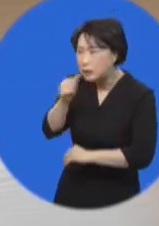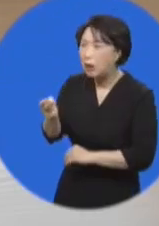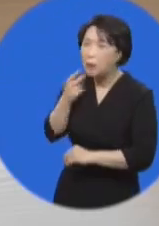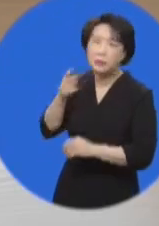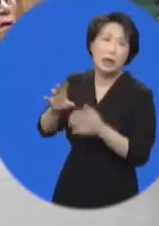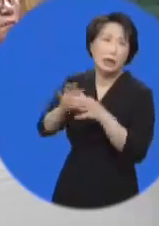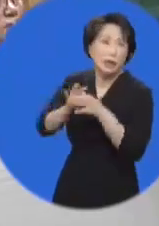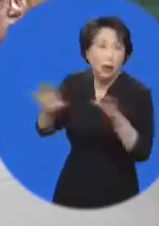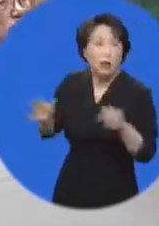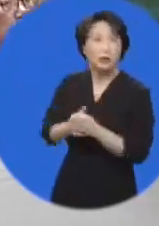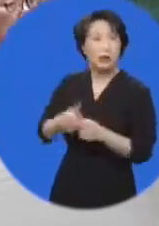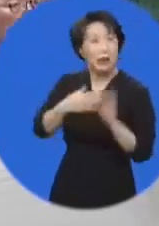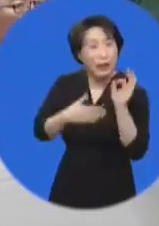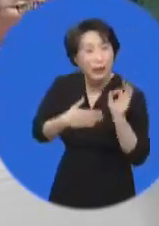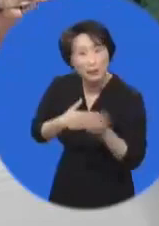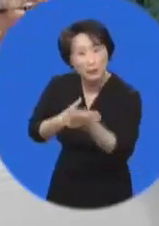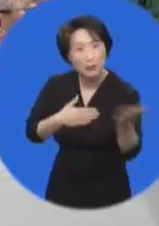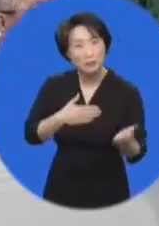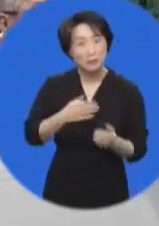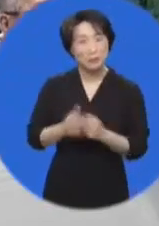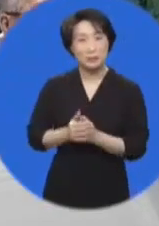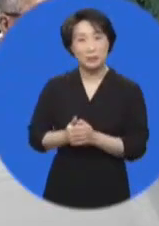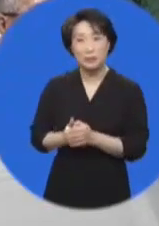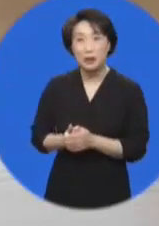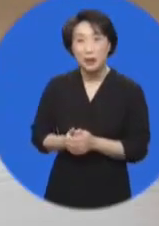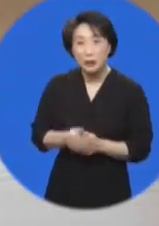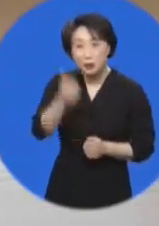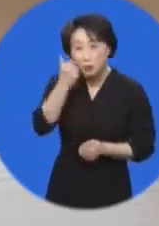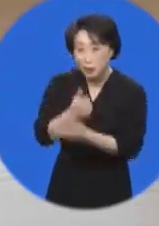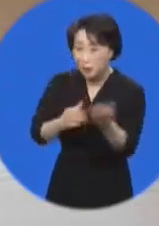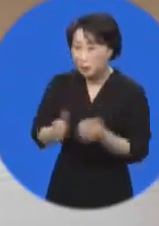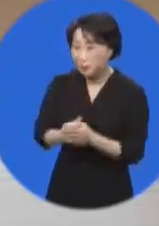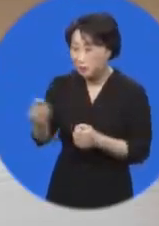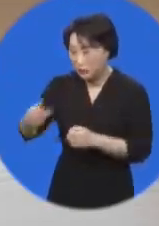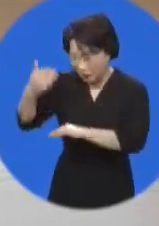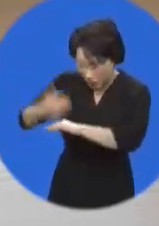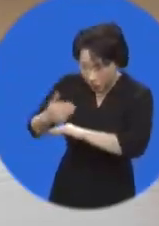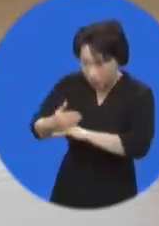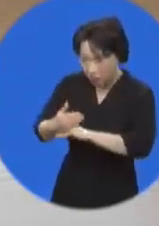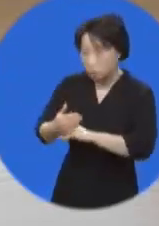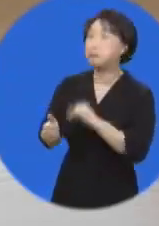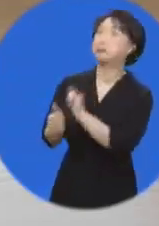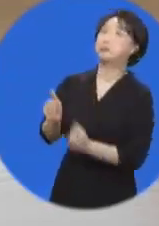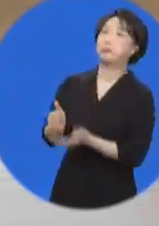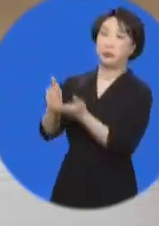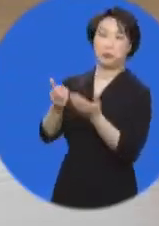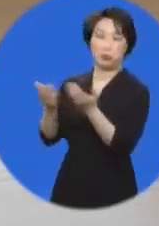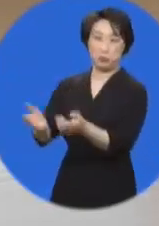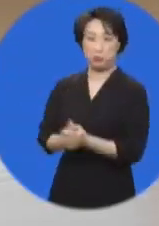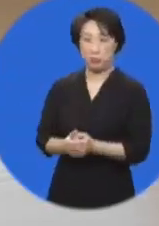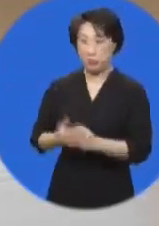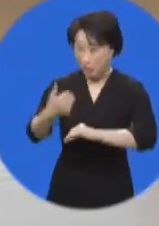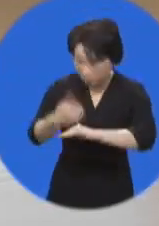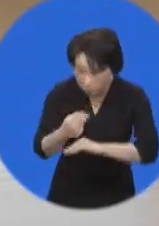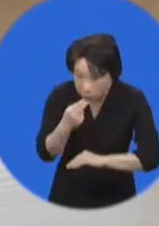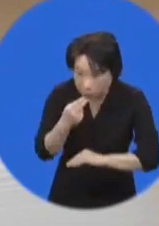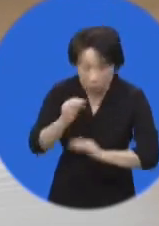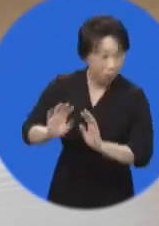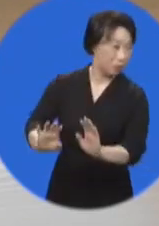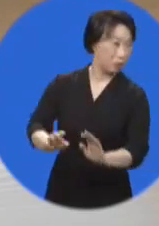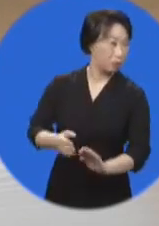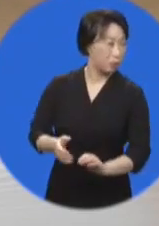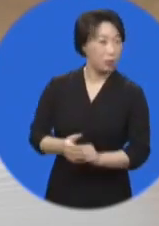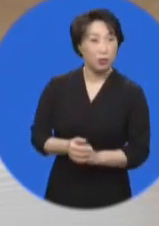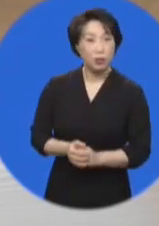이해되셨으면 아멘 합시다. 근데 상대방의 반응이 좋으면 섬기고 안 좋으면 안 섬기고 그럼